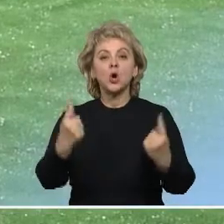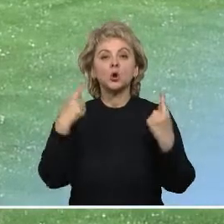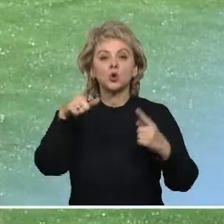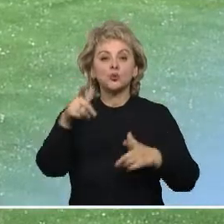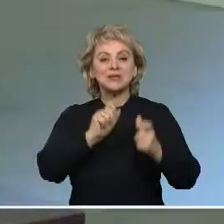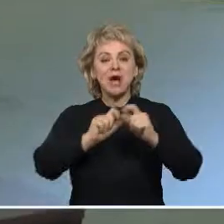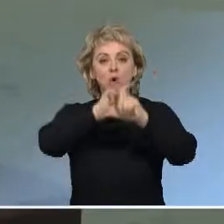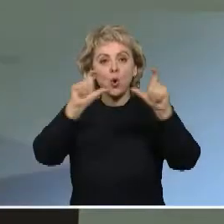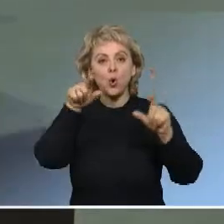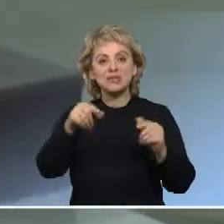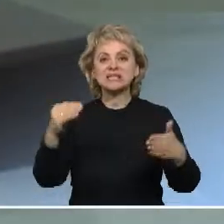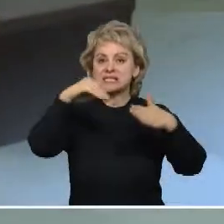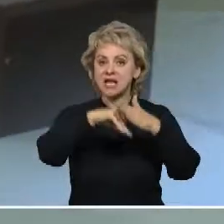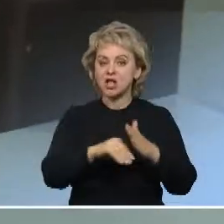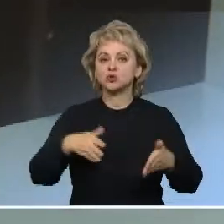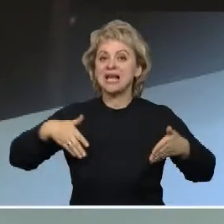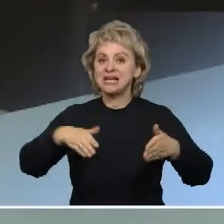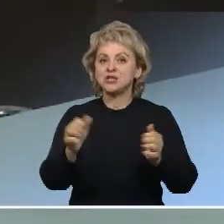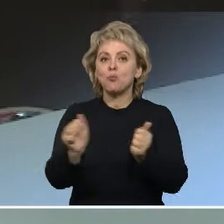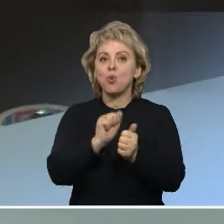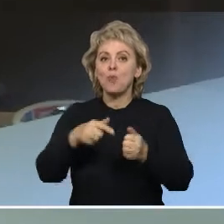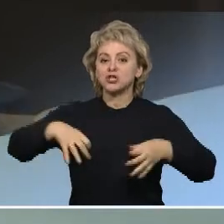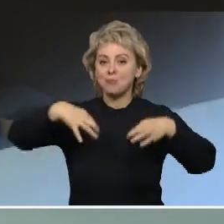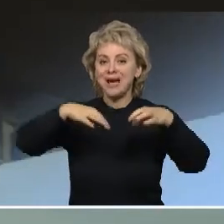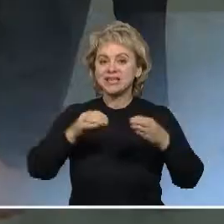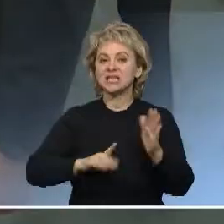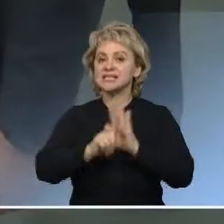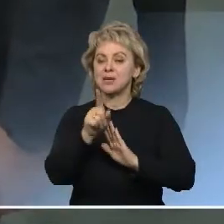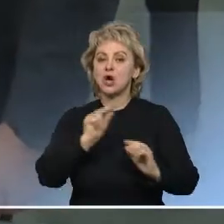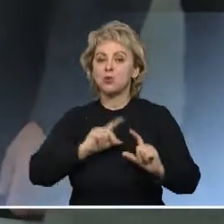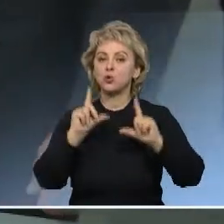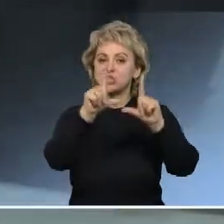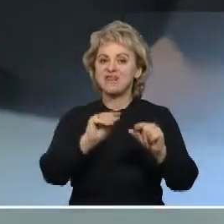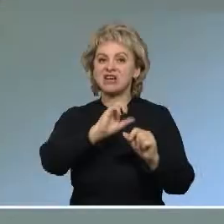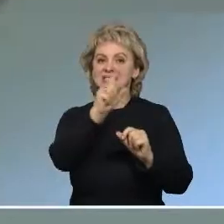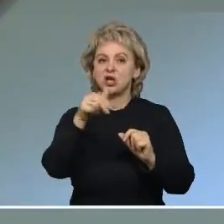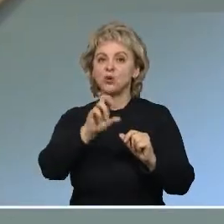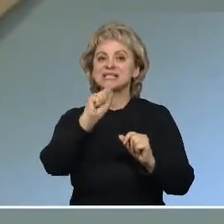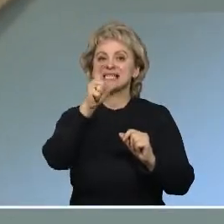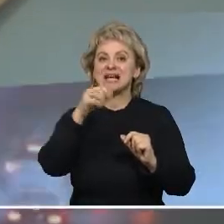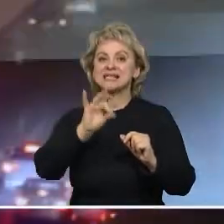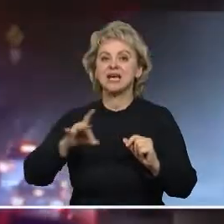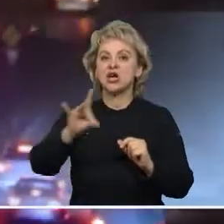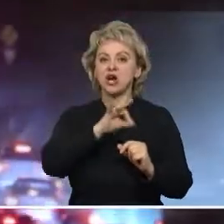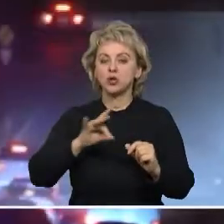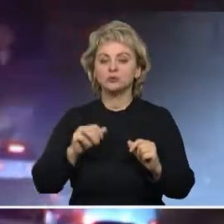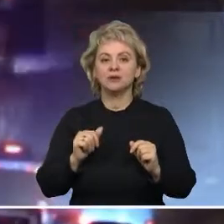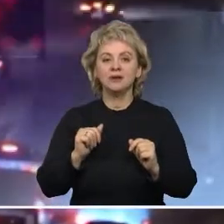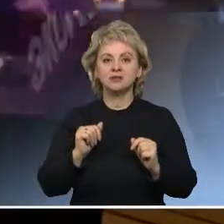Крупнейший молочный комплекс заложен, линия бумажных пакетов запущена. Рабочая поездка Василия Голубева в Сальский район.